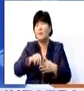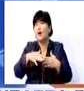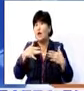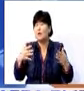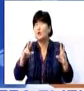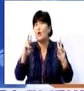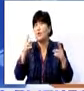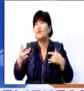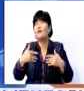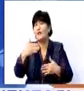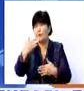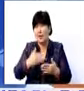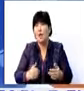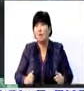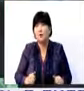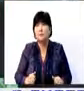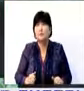большую танцевальную программу.